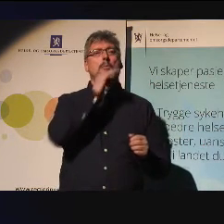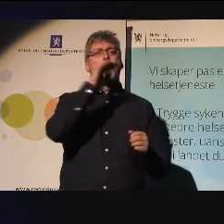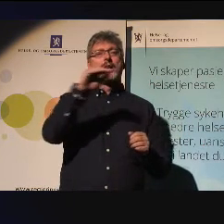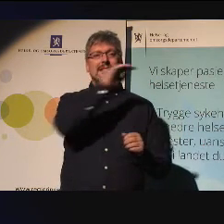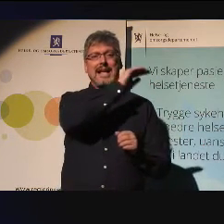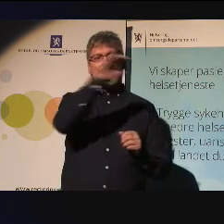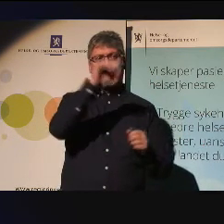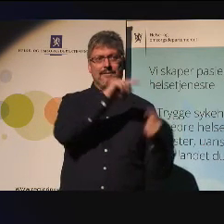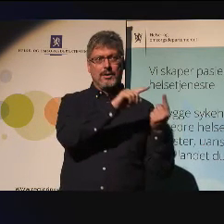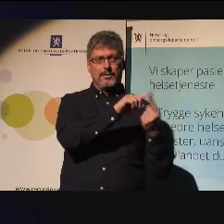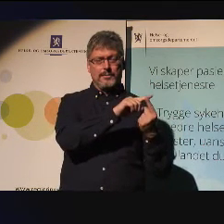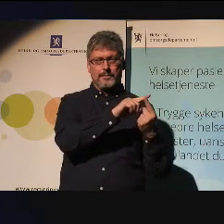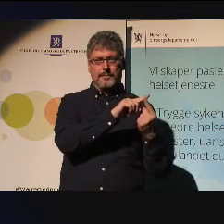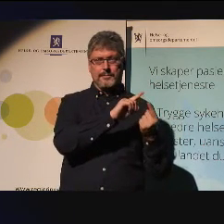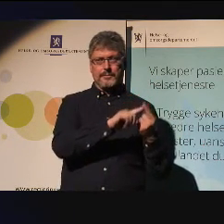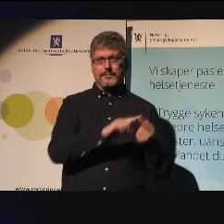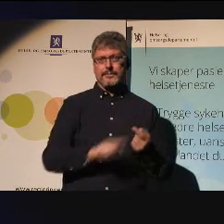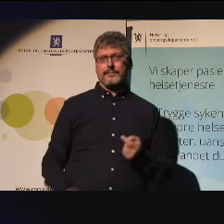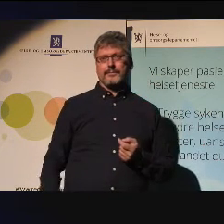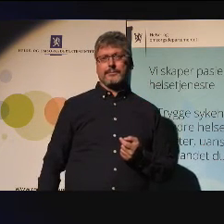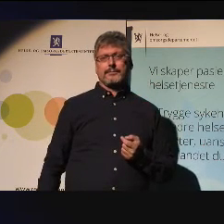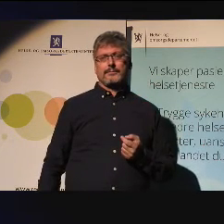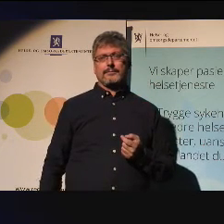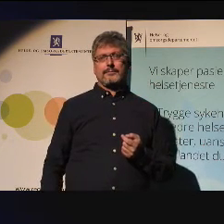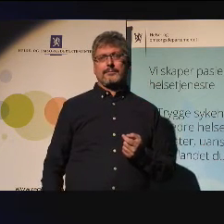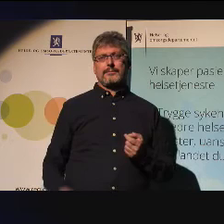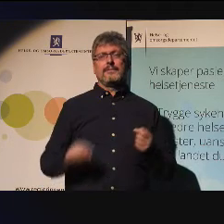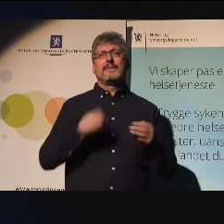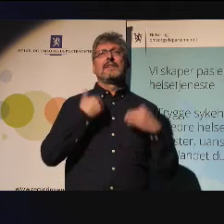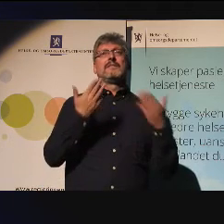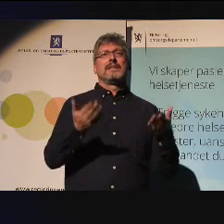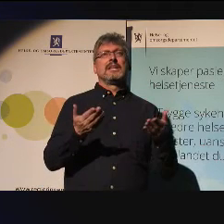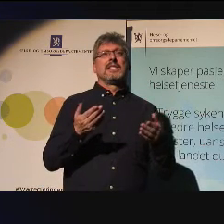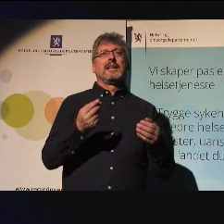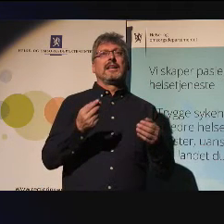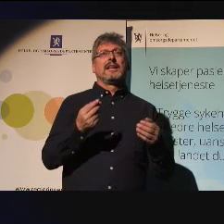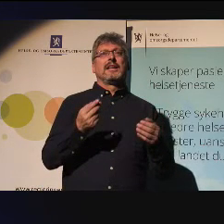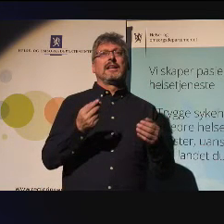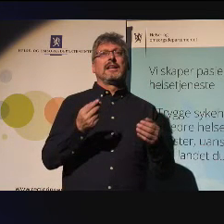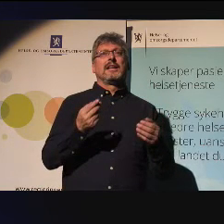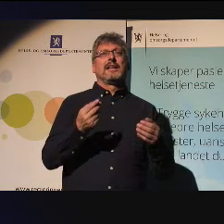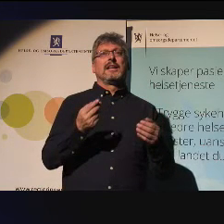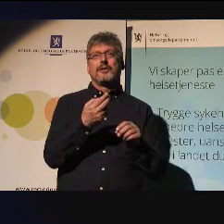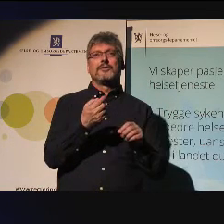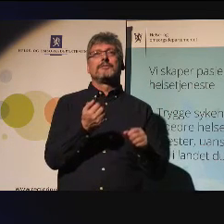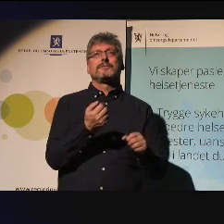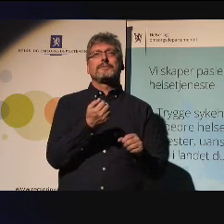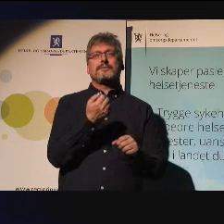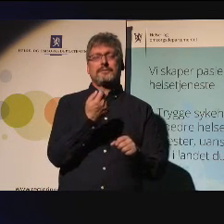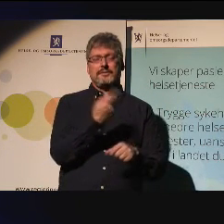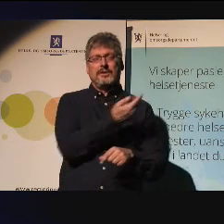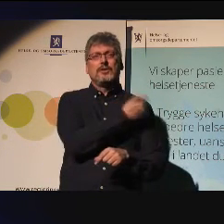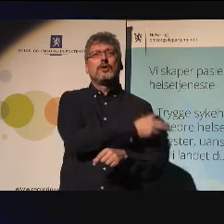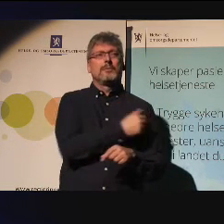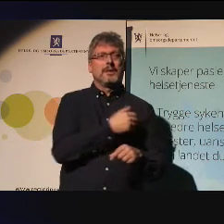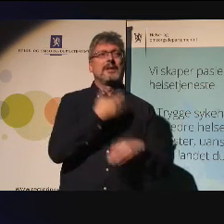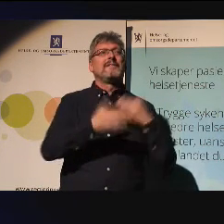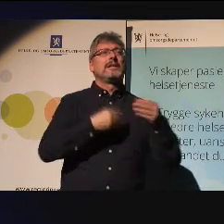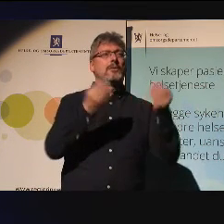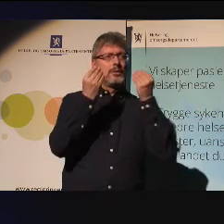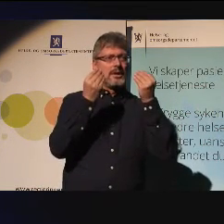Hør etter en gang til. Vi gir tilskudd til kommuner som gir sykepleierne en mulighet for videreutdanning